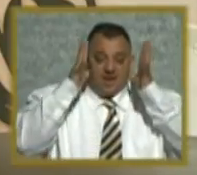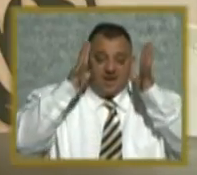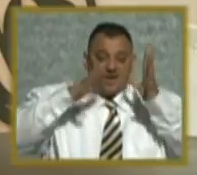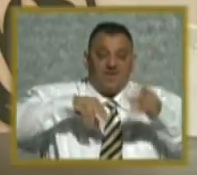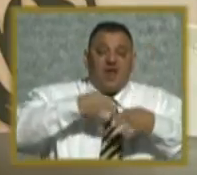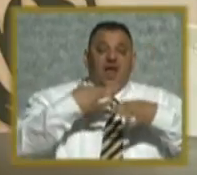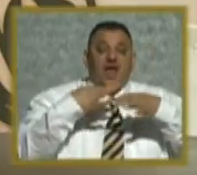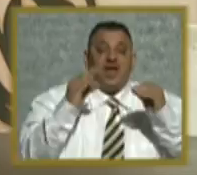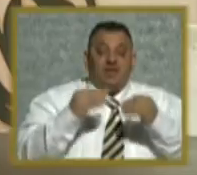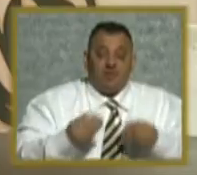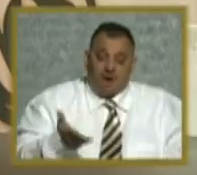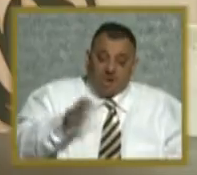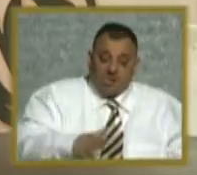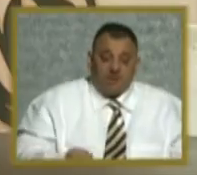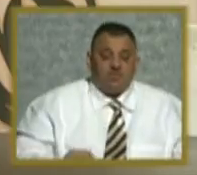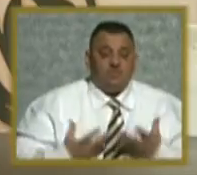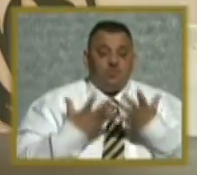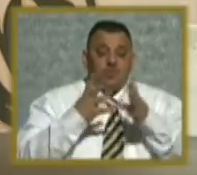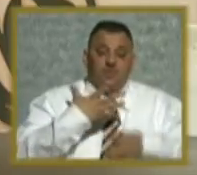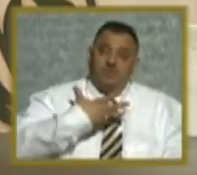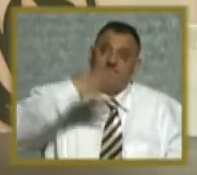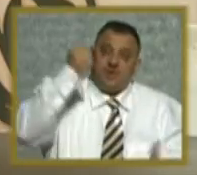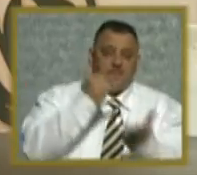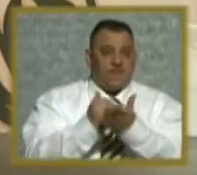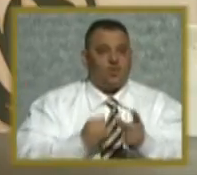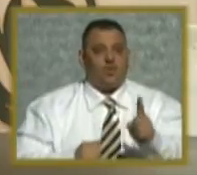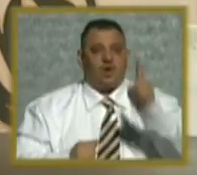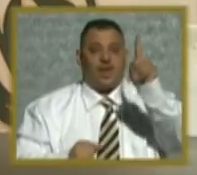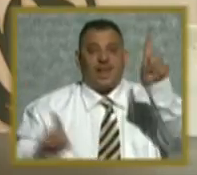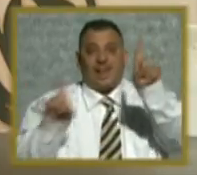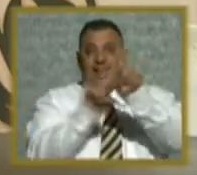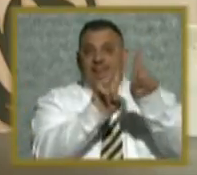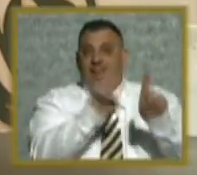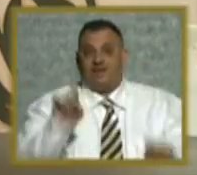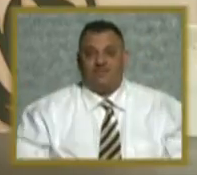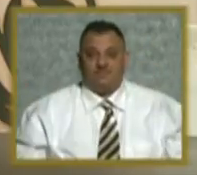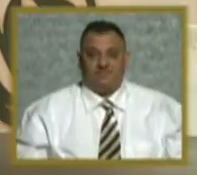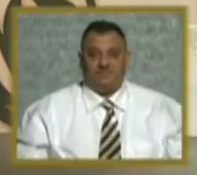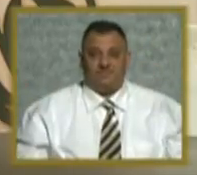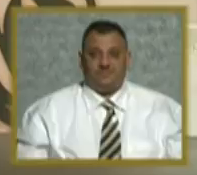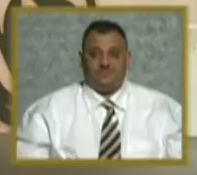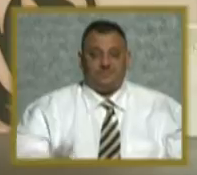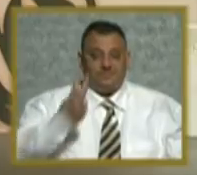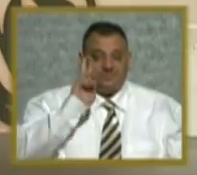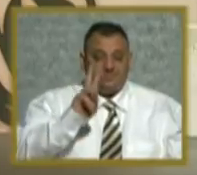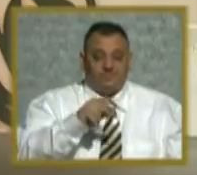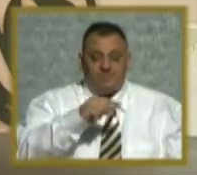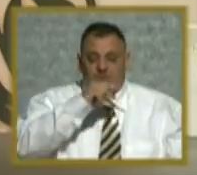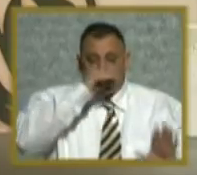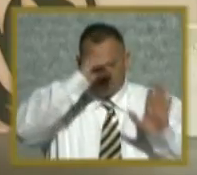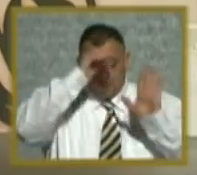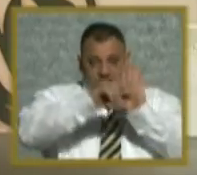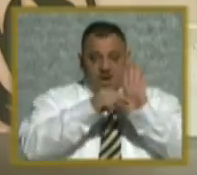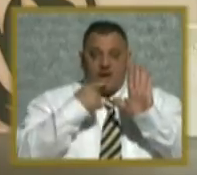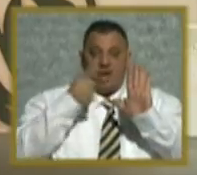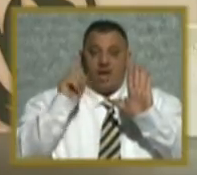ونسكي ومحياي ومماتي لله رب العالمين لا شريك له، ونظائر هذا كثيرة في القرآن، وهي أمر من الله